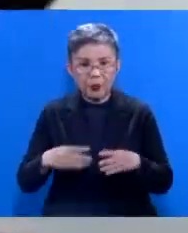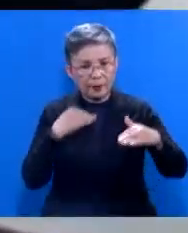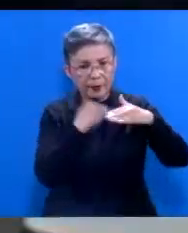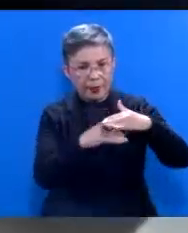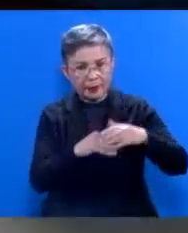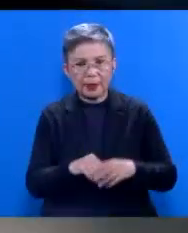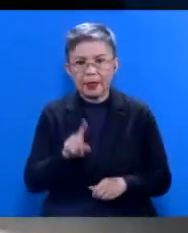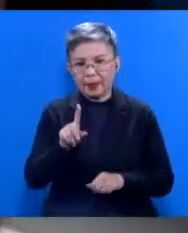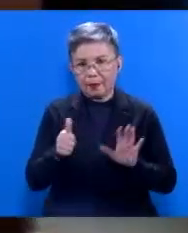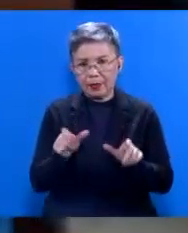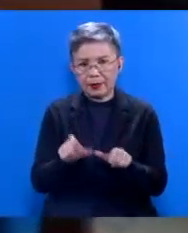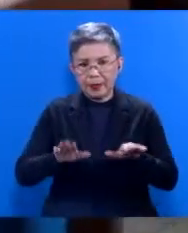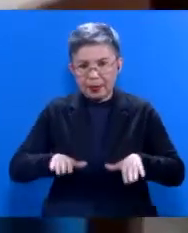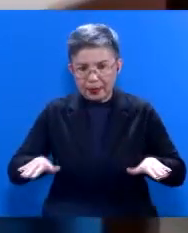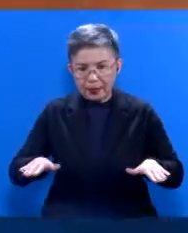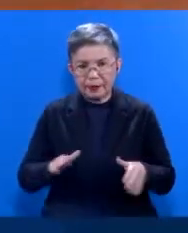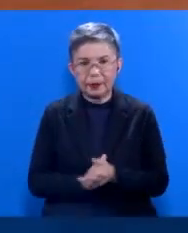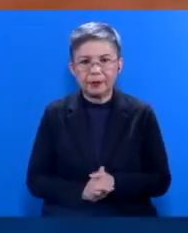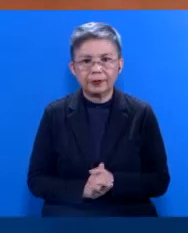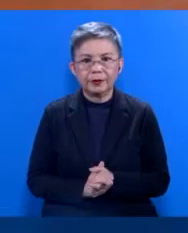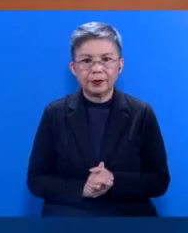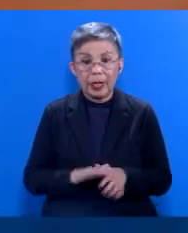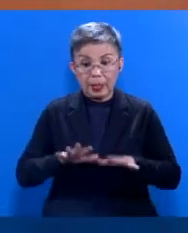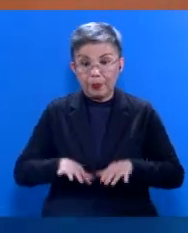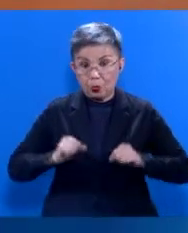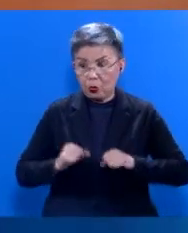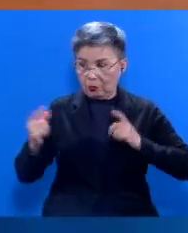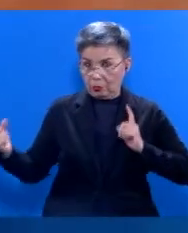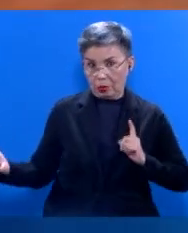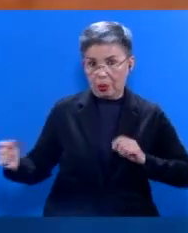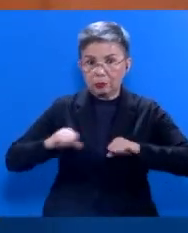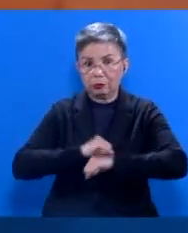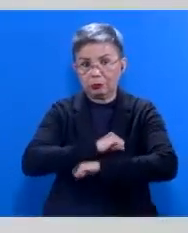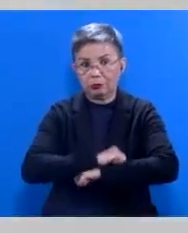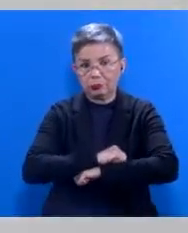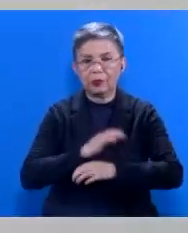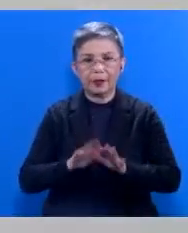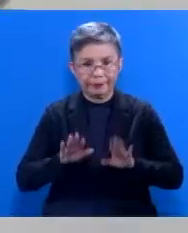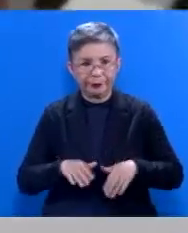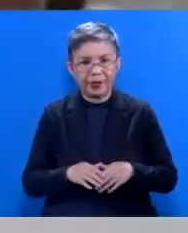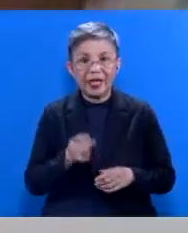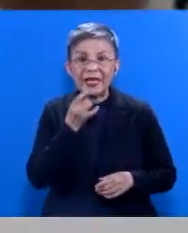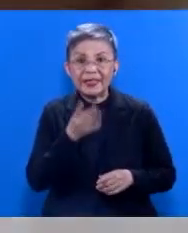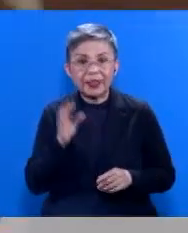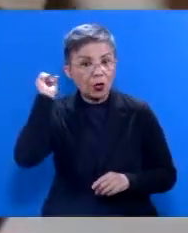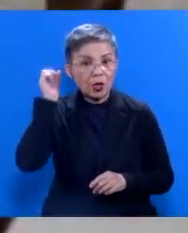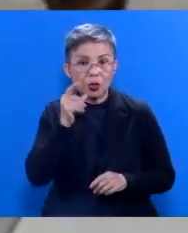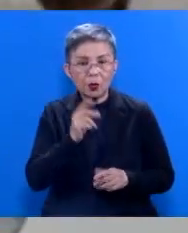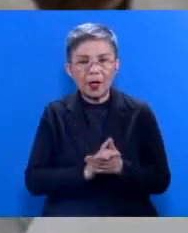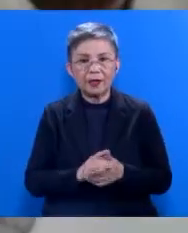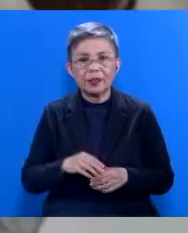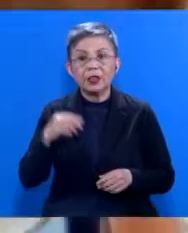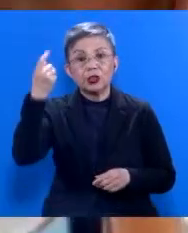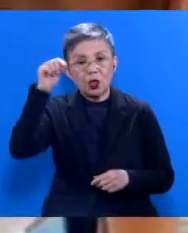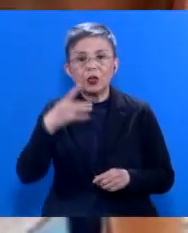dibatasi hanya 16 murid saja, tentunya dengan tempat duduk berjarak. Terkait izin orang tua murid, pihak sekolah